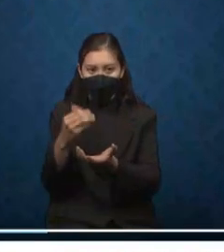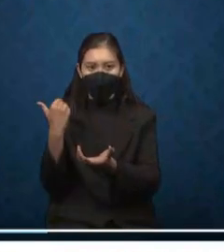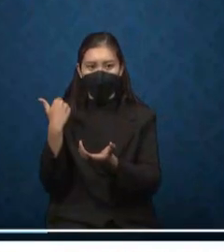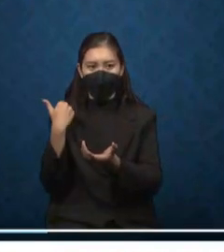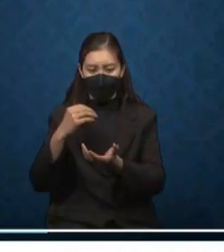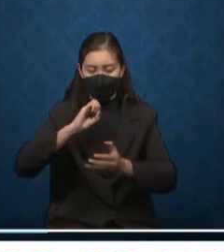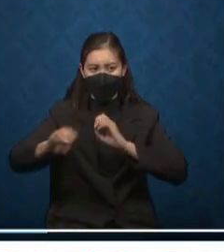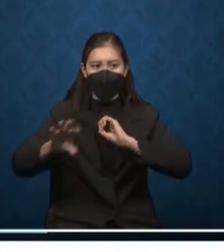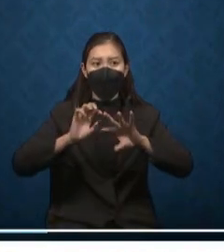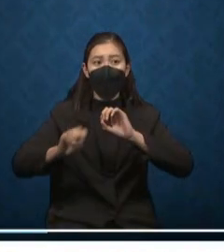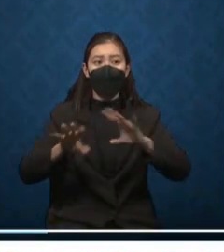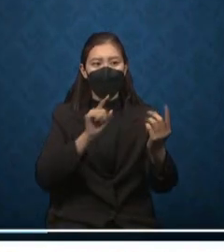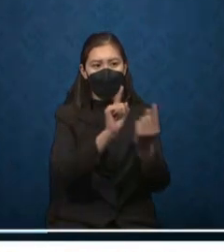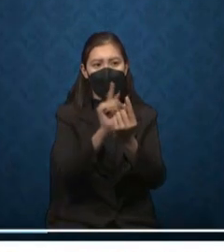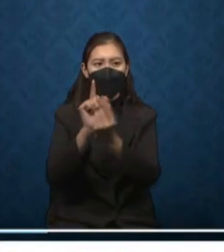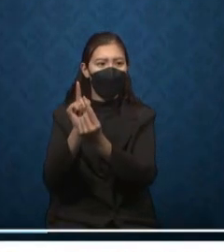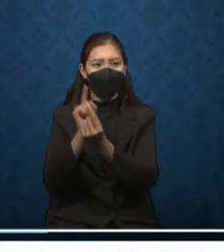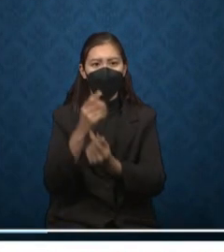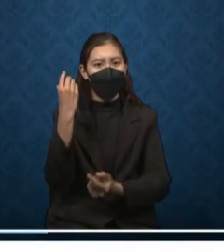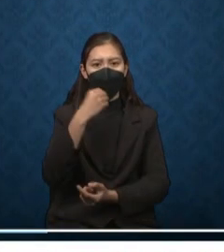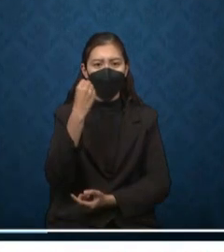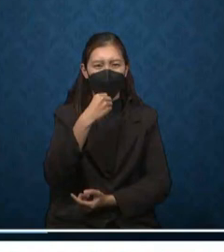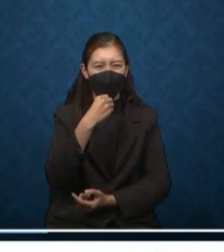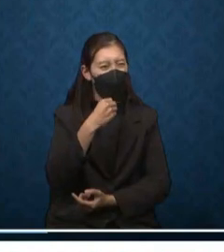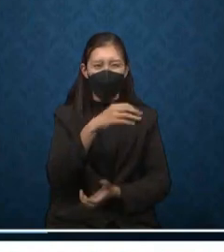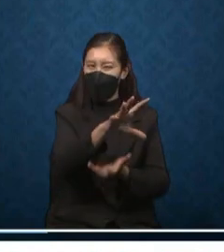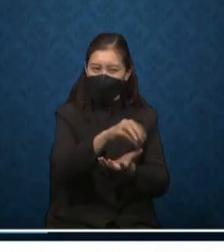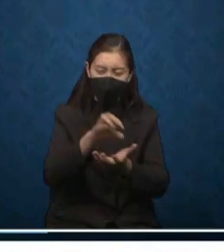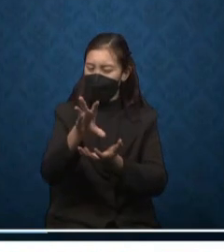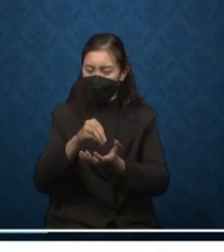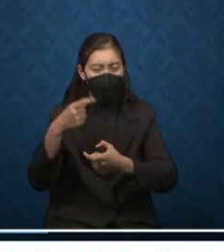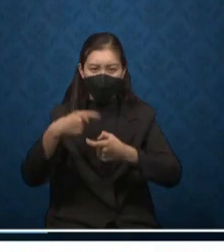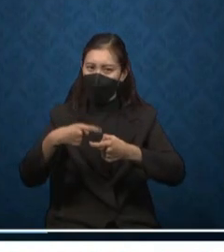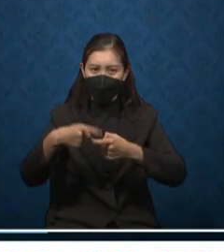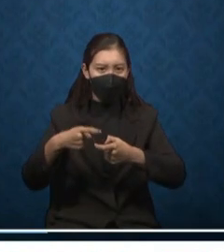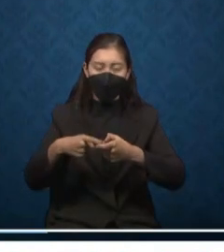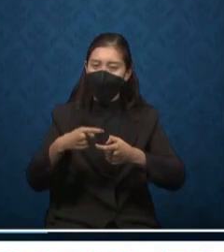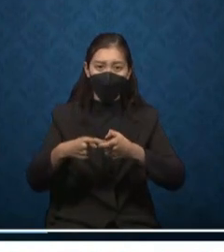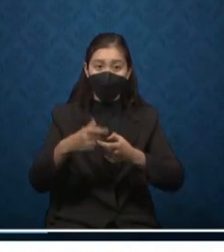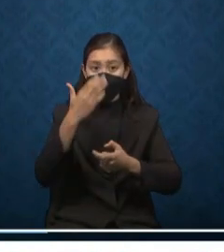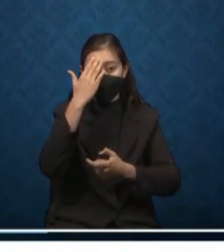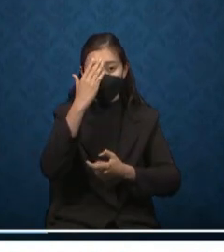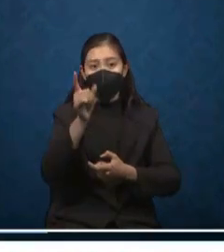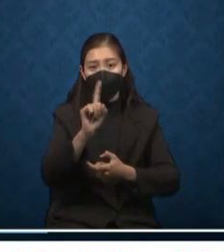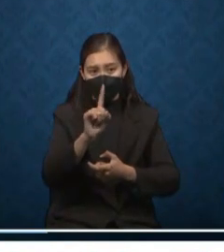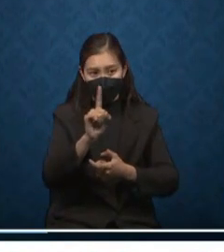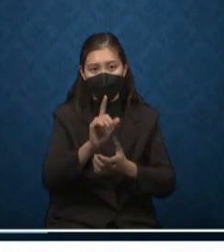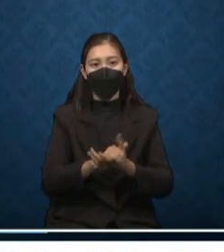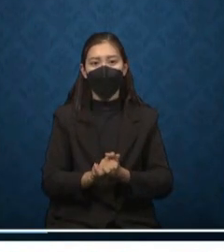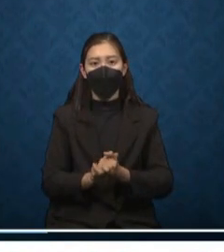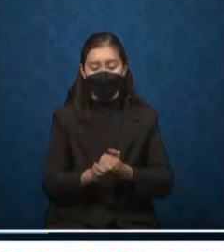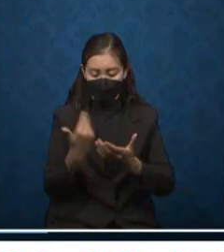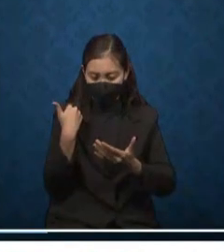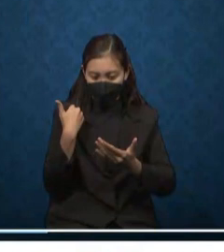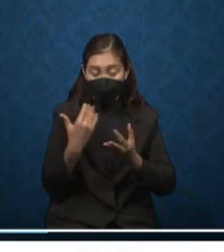อยู่ในพื้นที่ธรรมชาติขยะป่าชายเลนเป็นขยะที่เก็บยากที่สุดแล้วก็มีชั้นของตัวขยะลึกลง